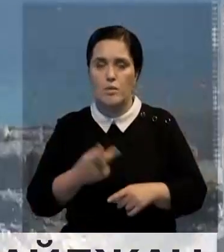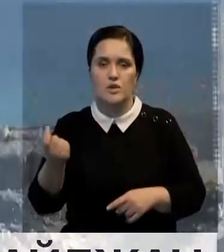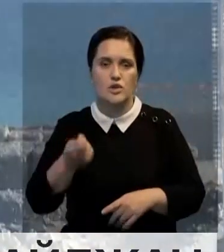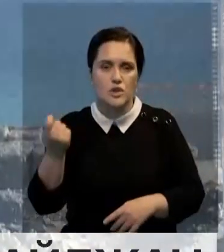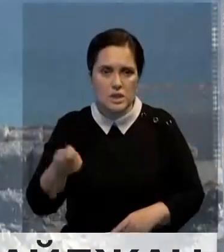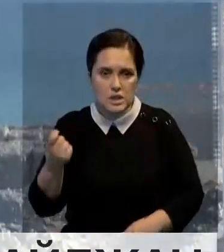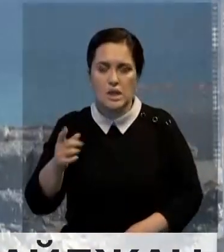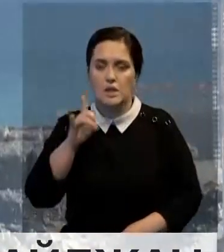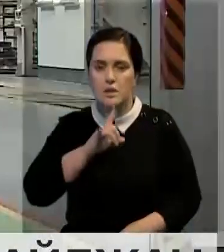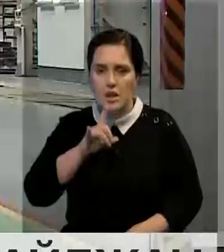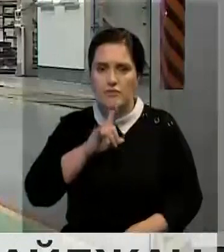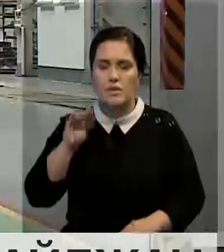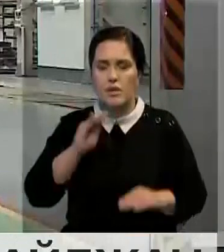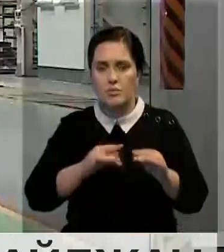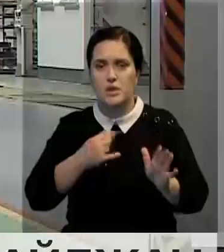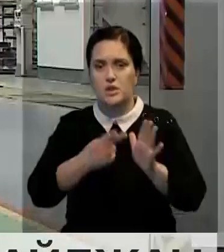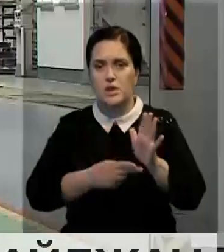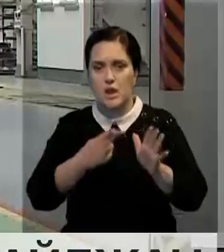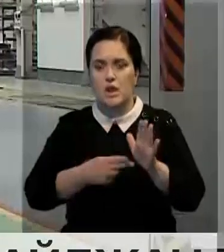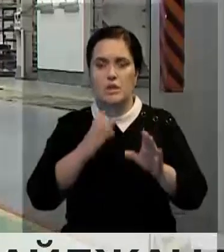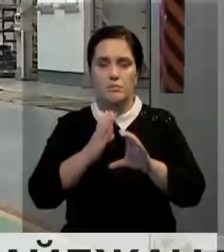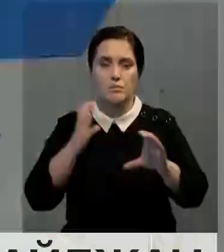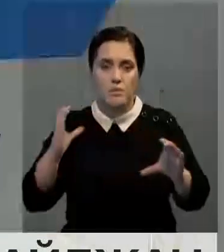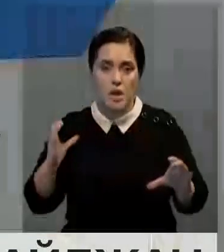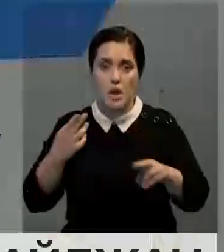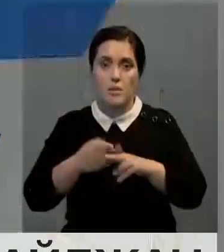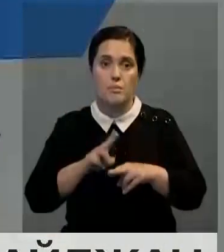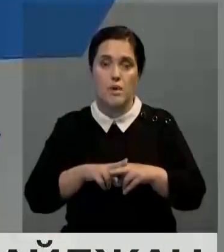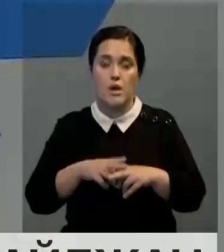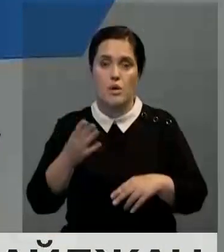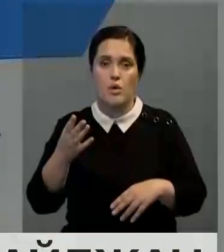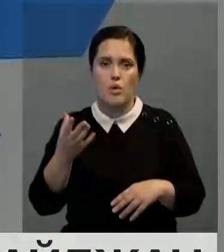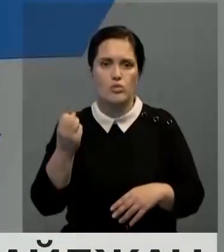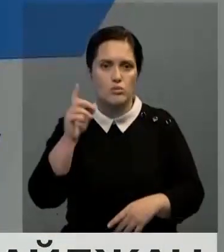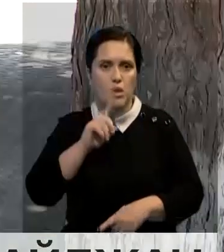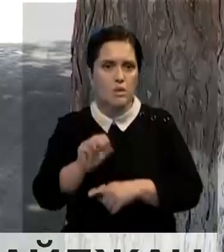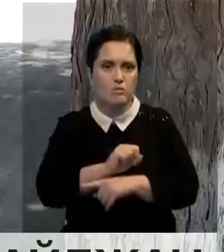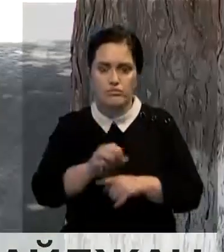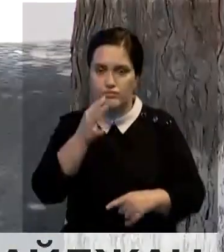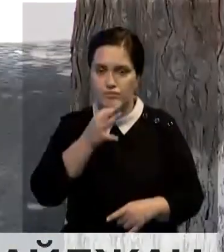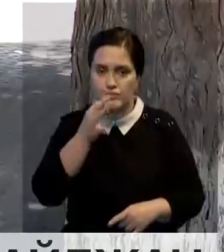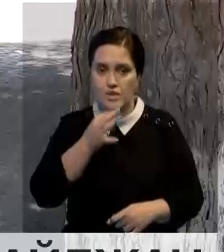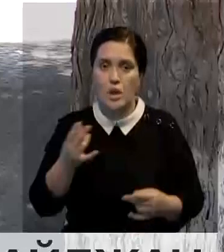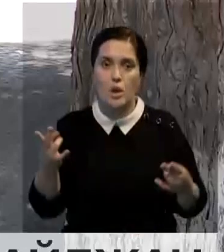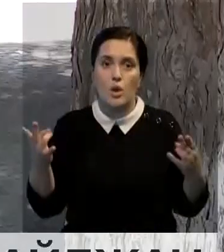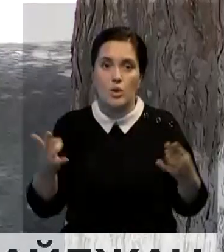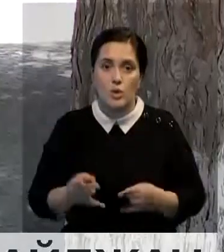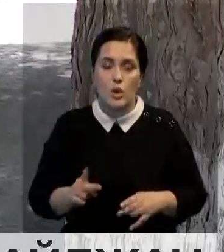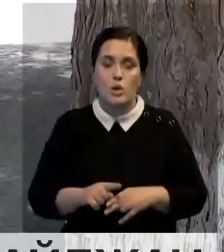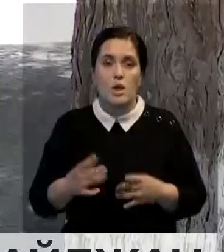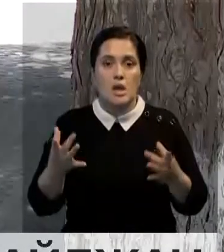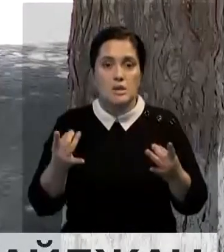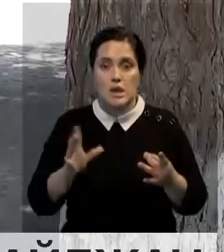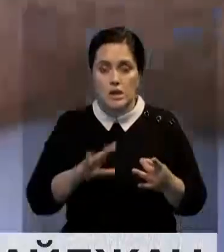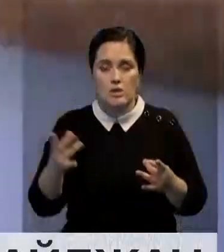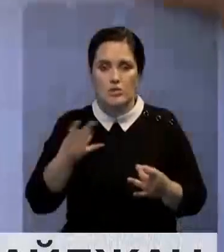нефть, нефтепродукты и железнодорожные локомотивы. Задел внушительный, но не рекордный. И ставки делать нужно не только на сырье,